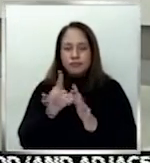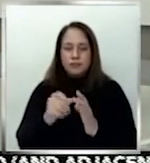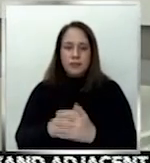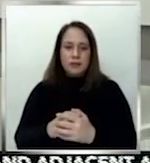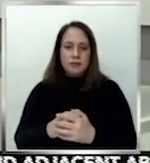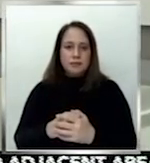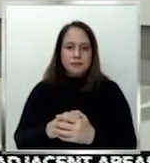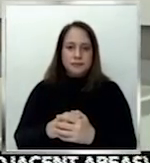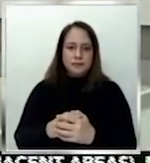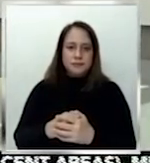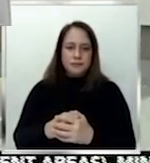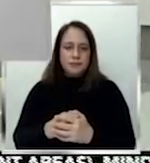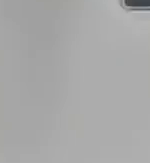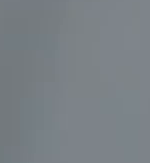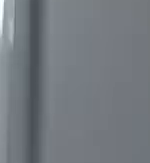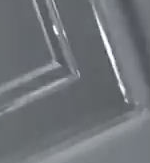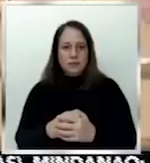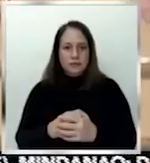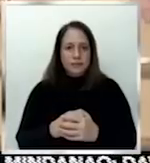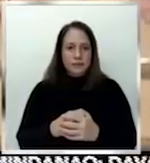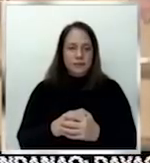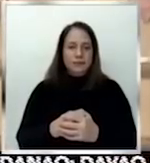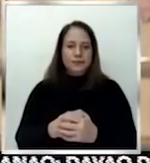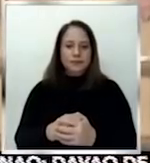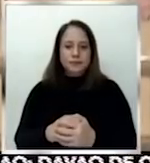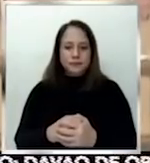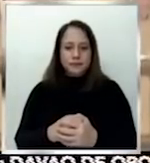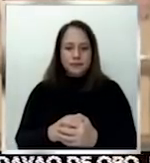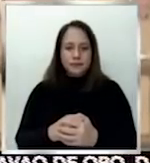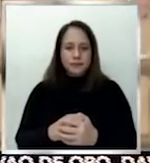tinutukan ni Maki Pulido.